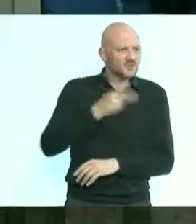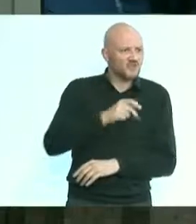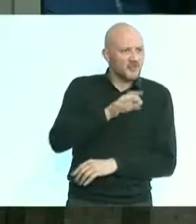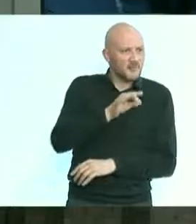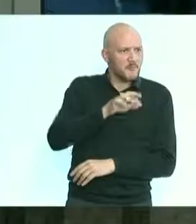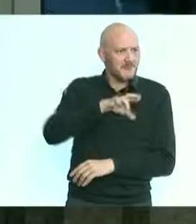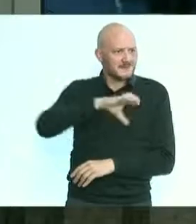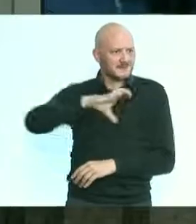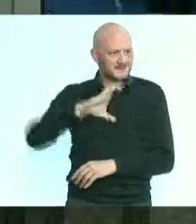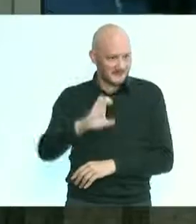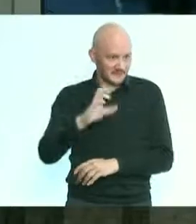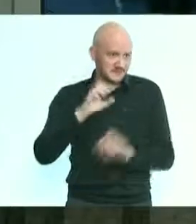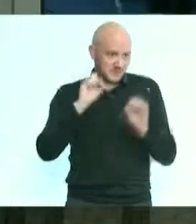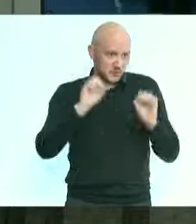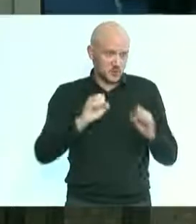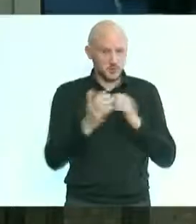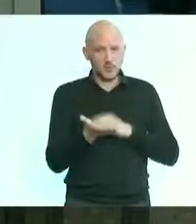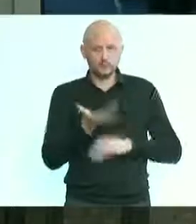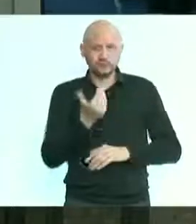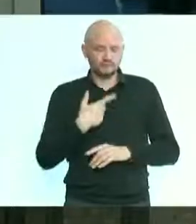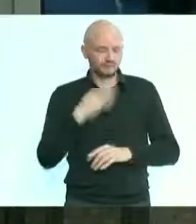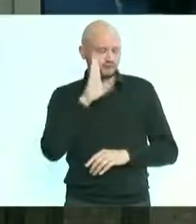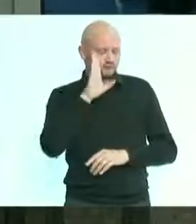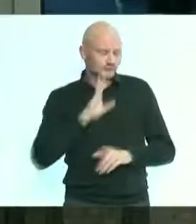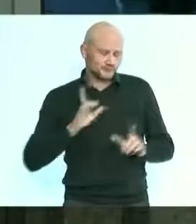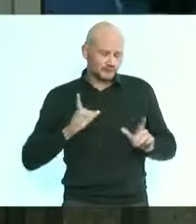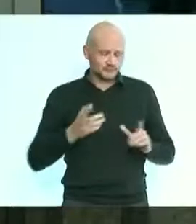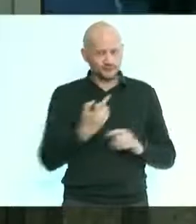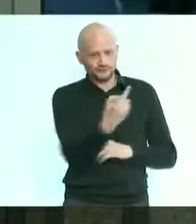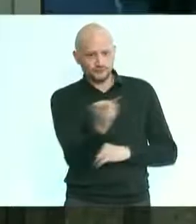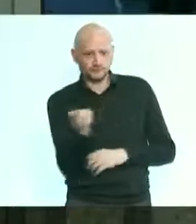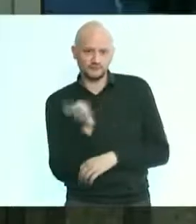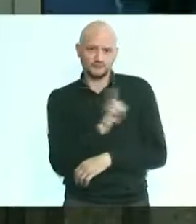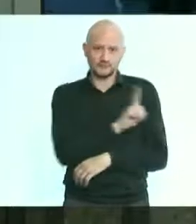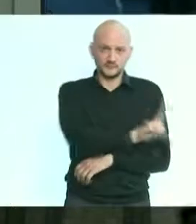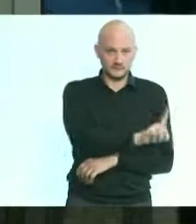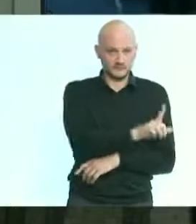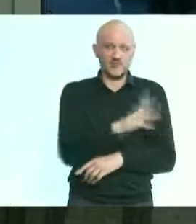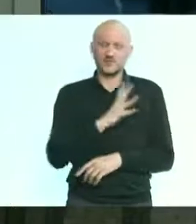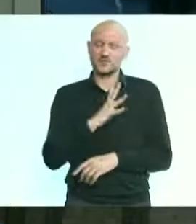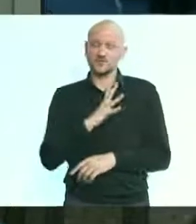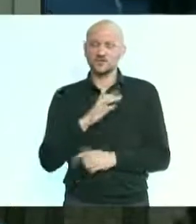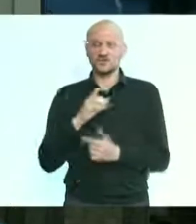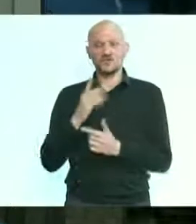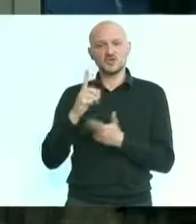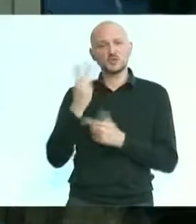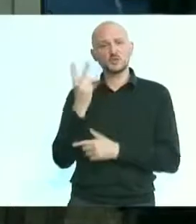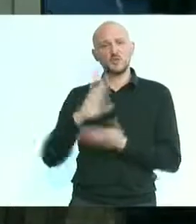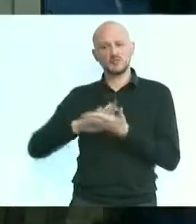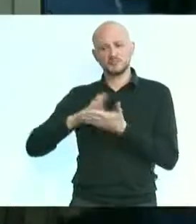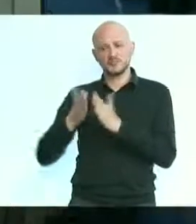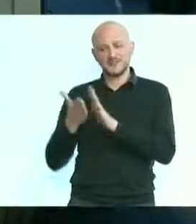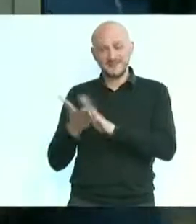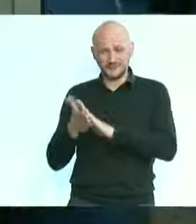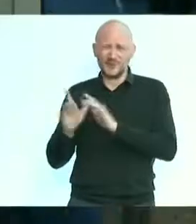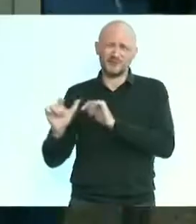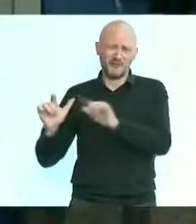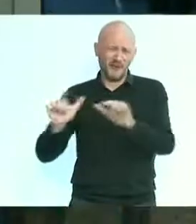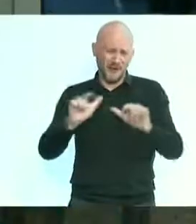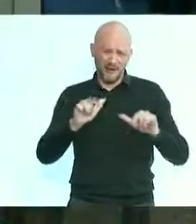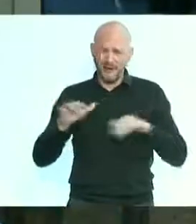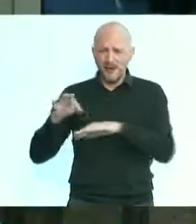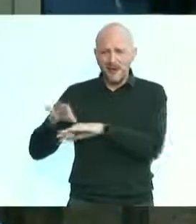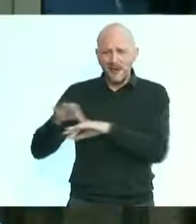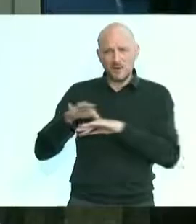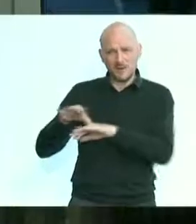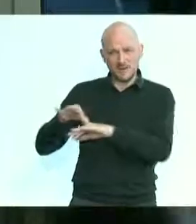témoigner, et Unicité, qui sont aussi les 2 partenaires hein, qui accompagnent beaucoup. Les associations sont là, présentes, sont des